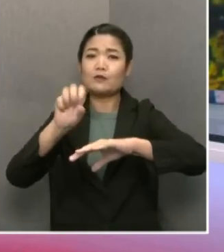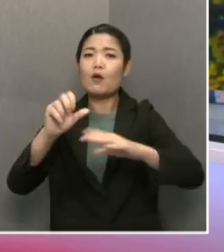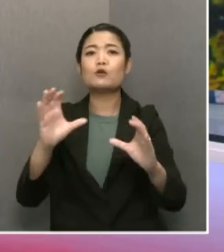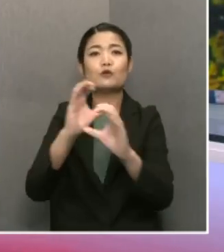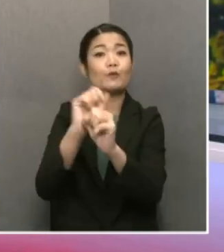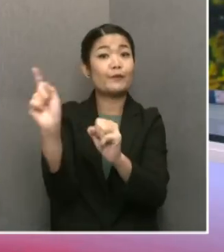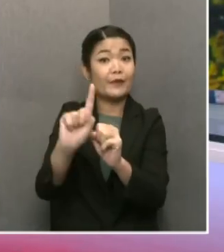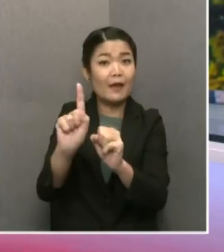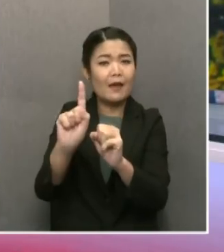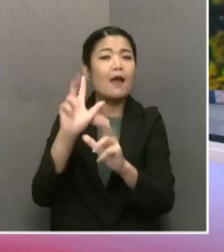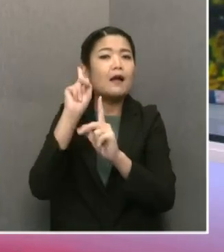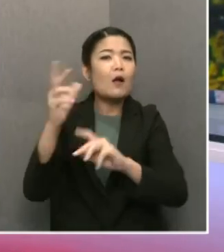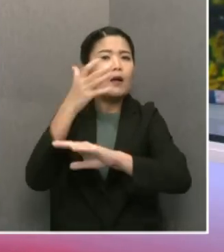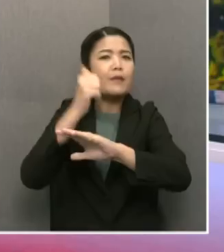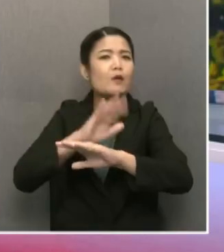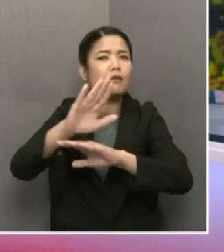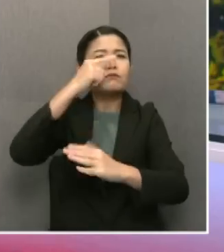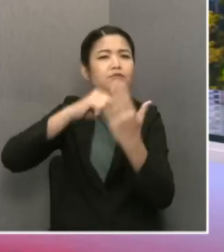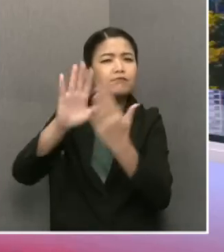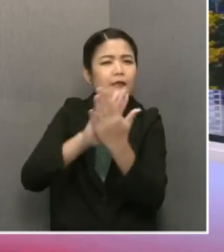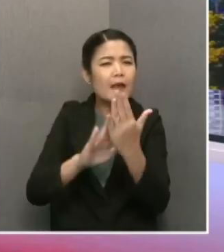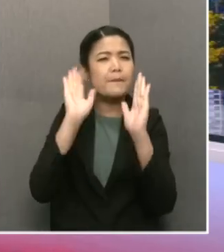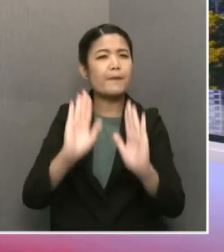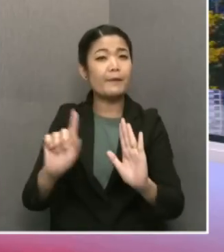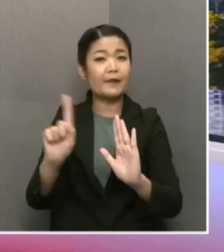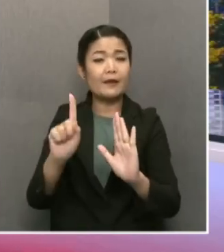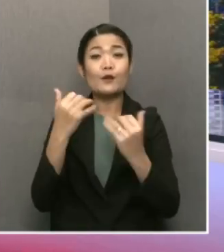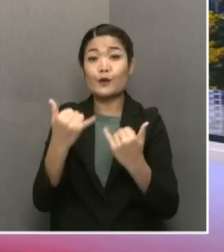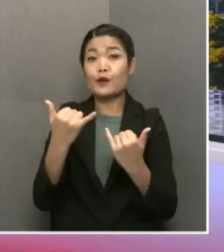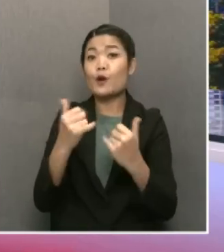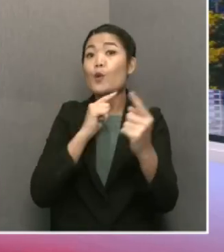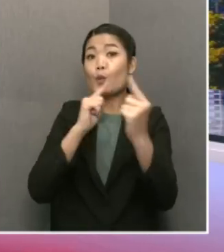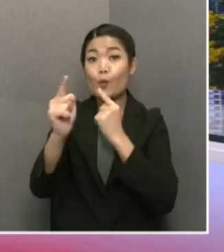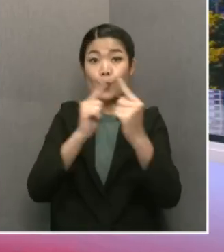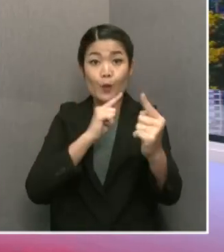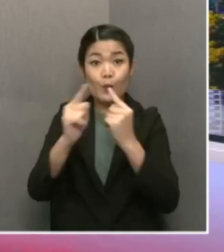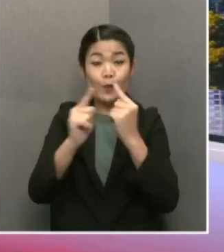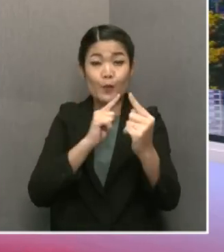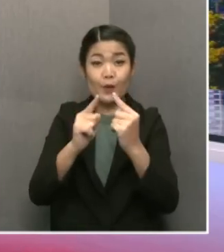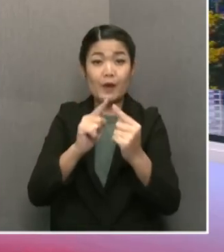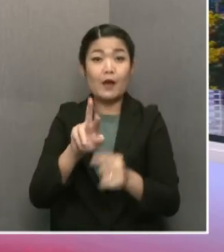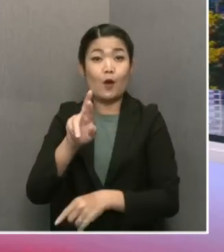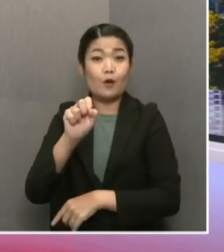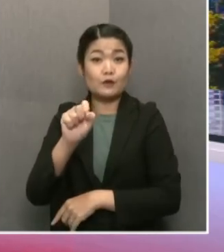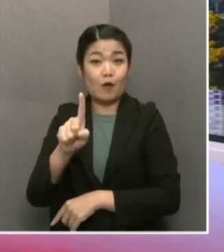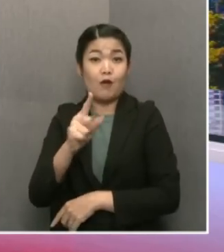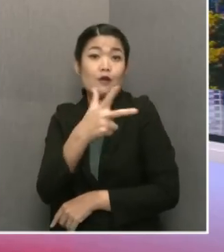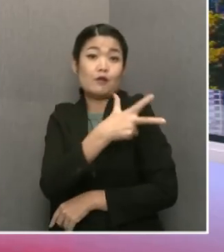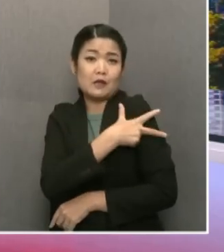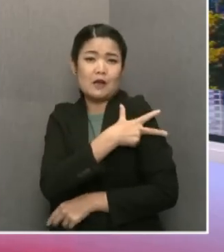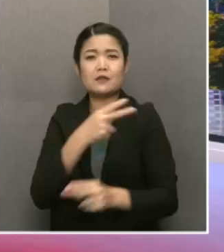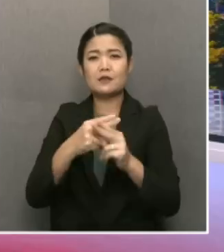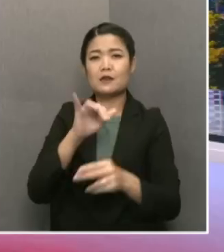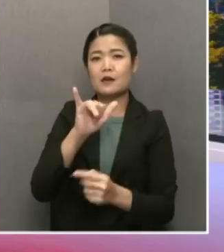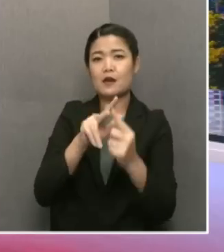รวมถึงภาพการเมืองไทยจะเป็นอย่างไรนับจากนี้นะคะช่วงนี้เราจะร่วมพูดคุยกันค่ะกับรองศาสตราจารย์ดรยุทธพร